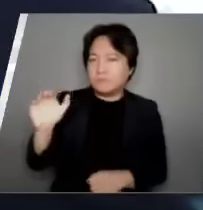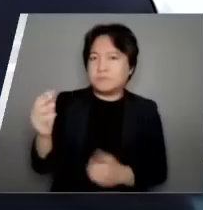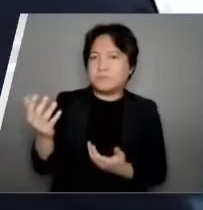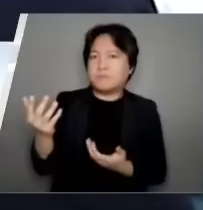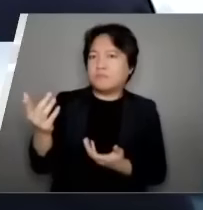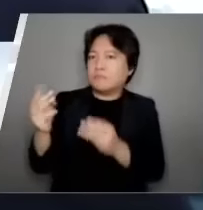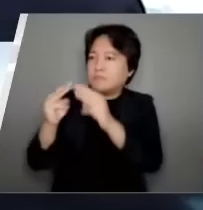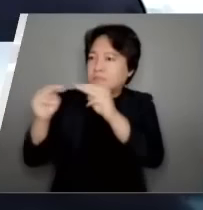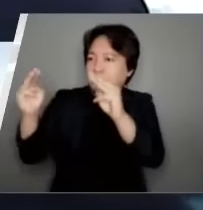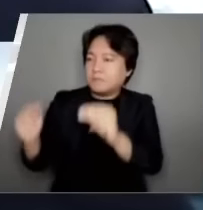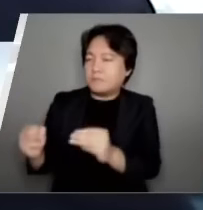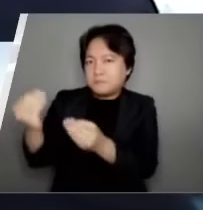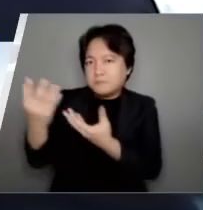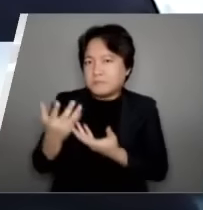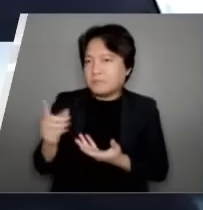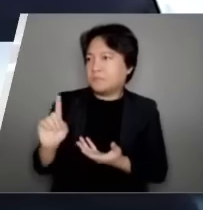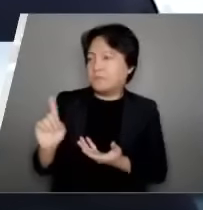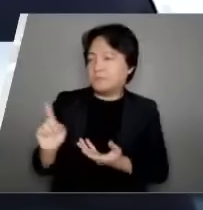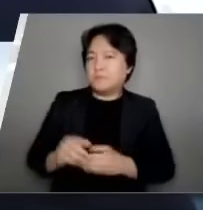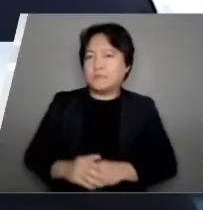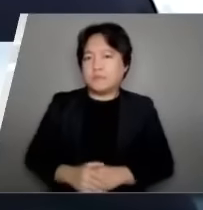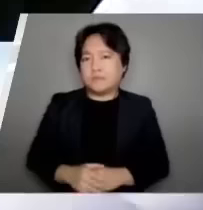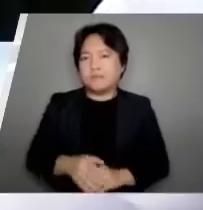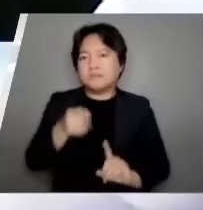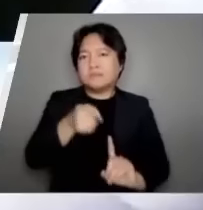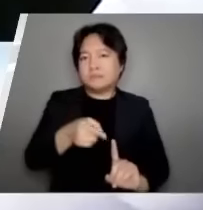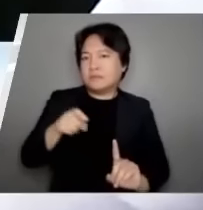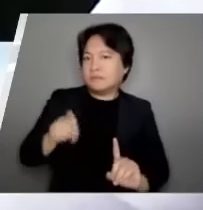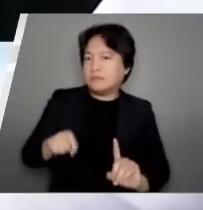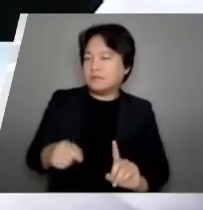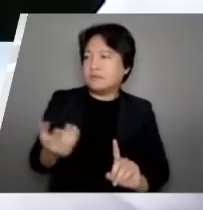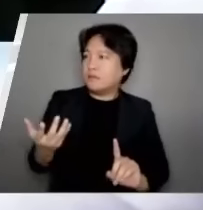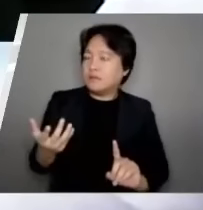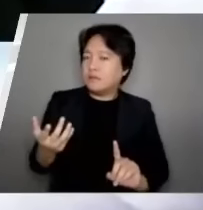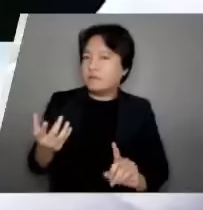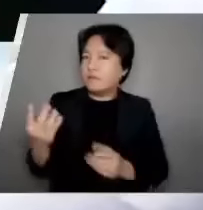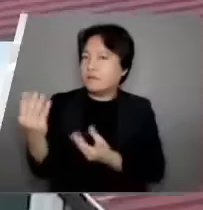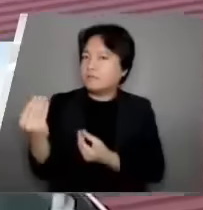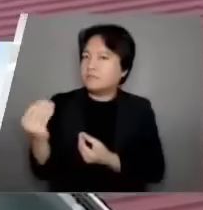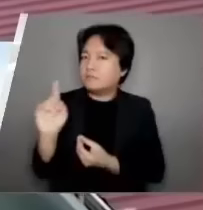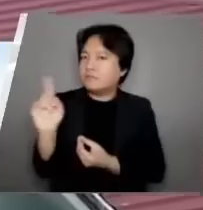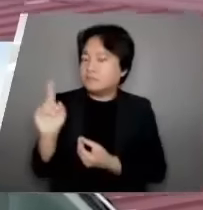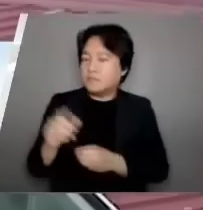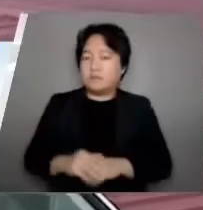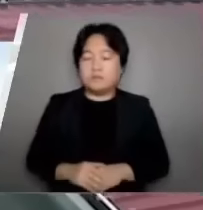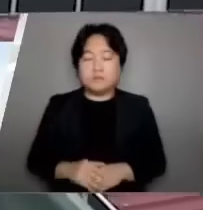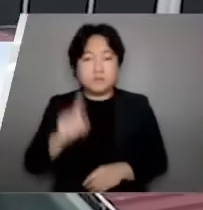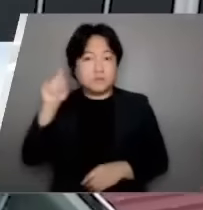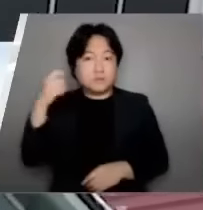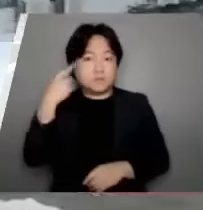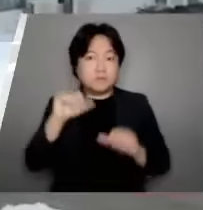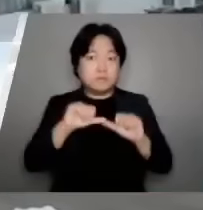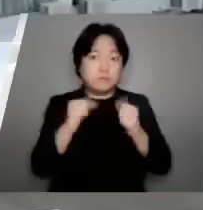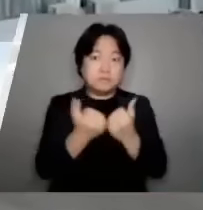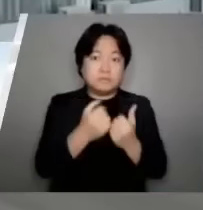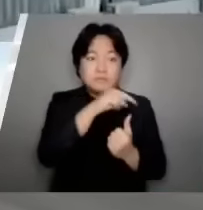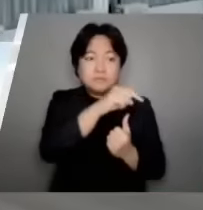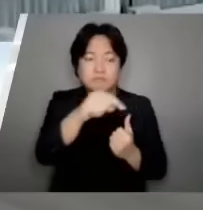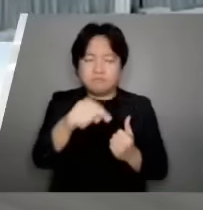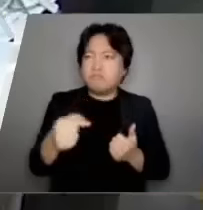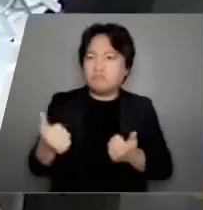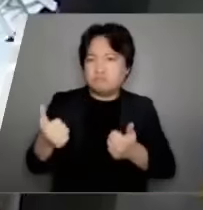pagdinig ng Senate Committee on Ways and Means, naghayag ng suporta ang mga ahensya ng gobyerno sa panukalang iba na mga pogo